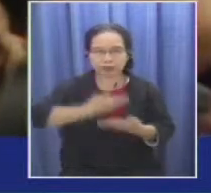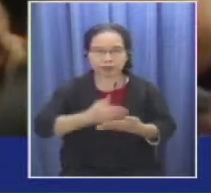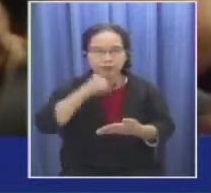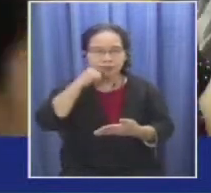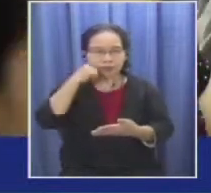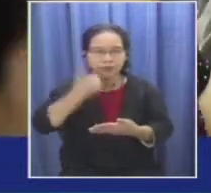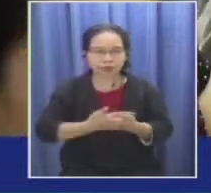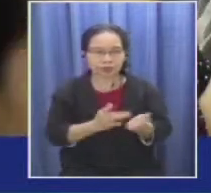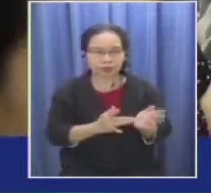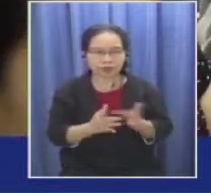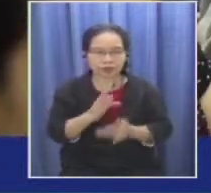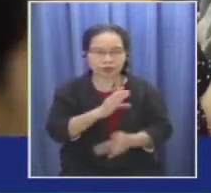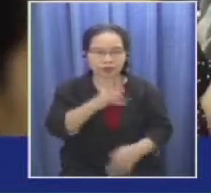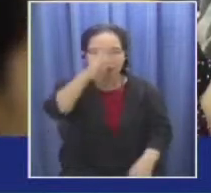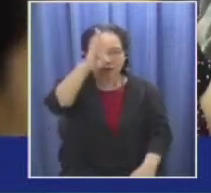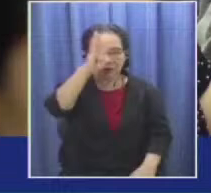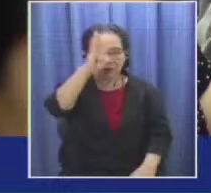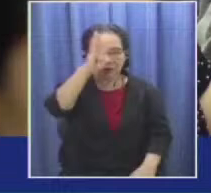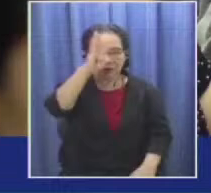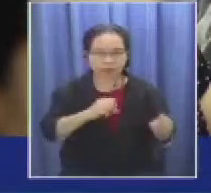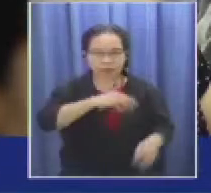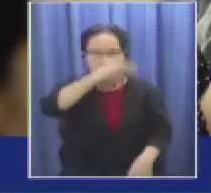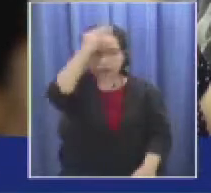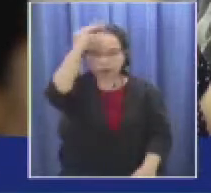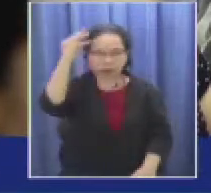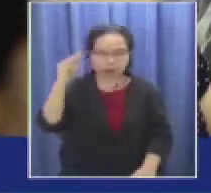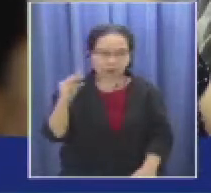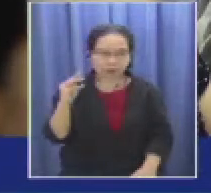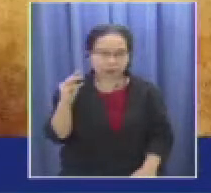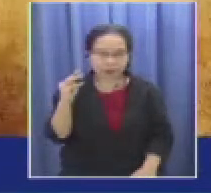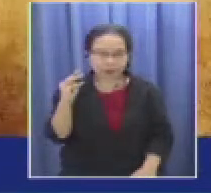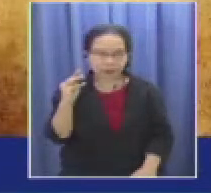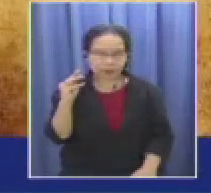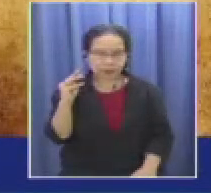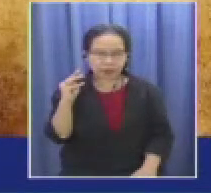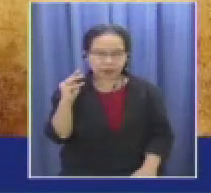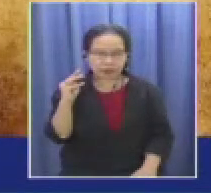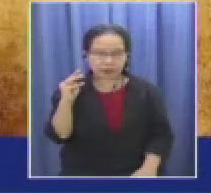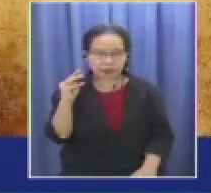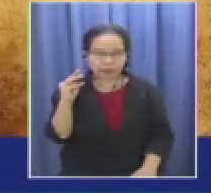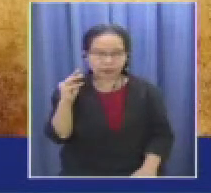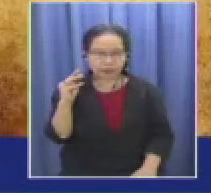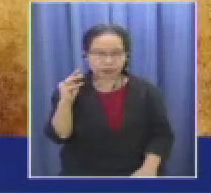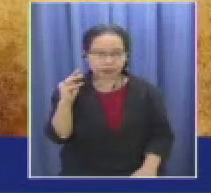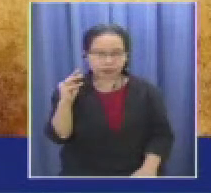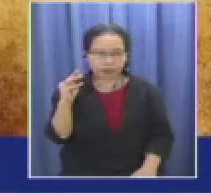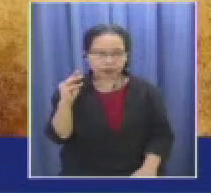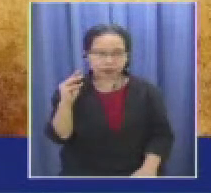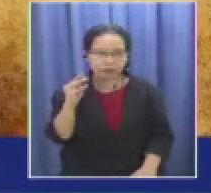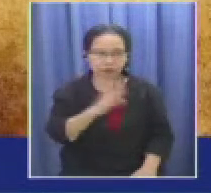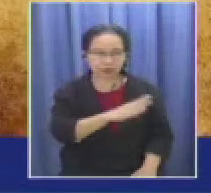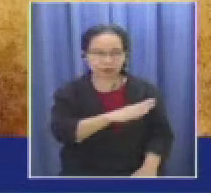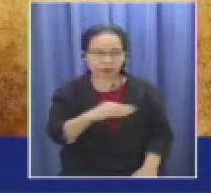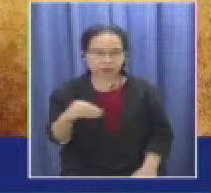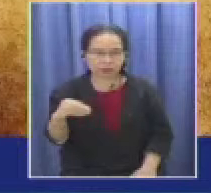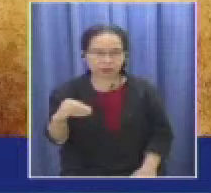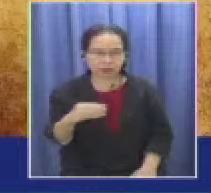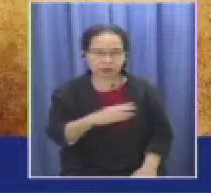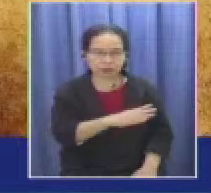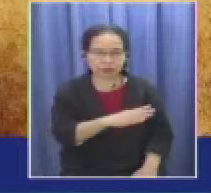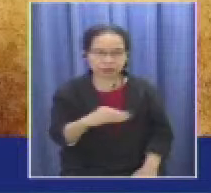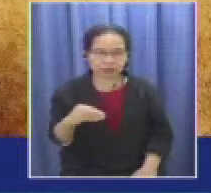hoi bisadeɛ mpaebɔ yɛ bisadeɛ nanso ade na wobɛba ka kyerɛ Nyankopɔn sɛ nhyira ne